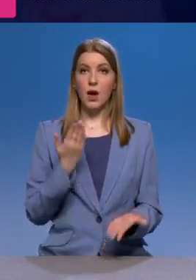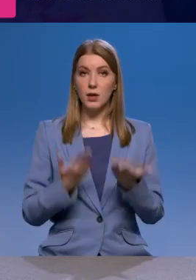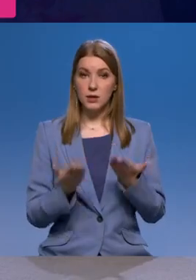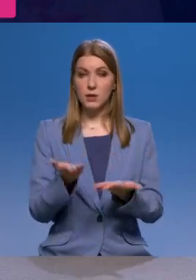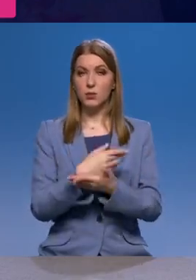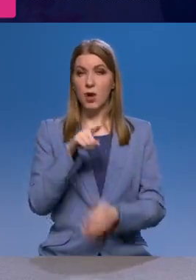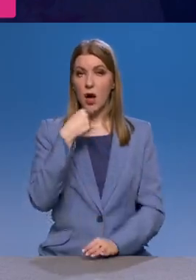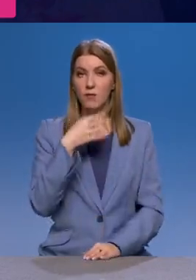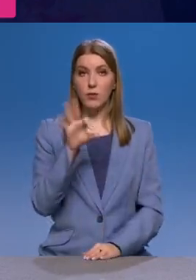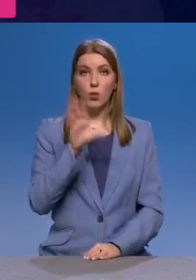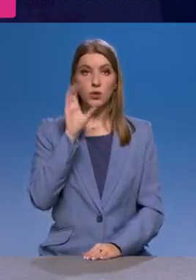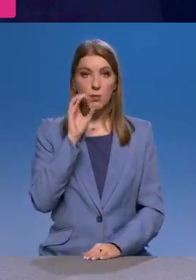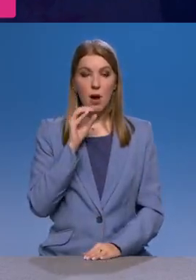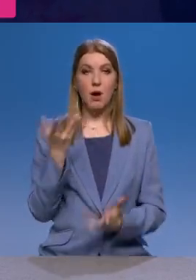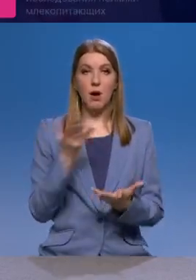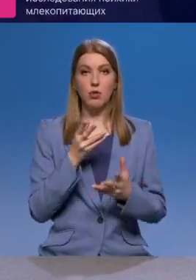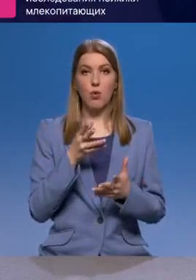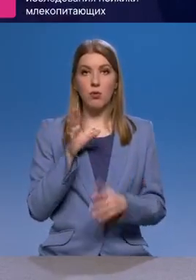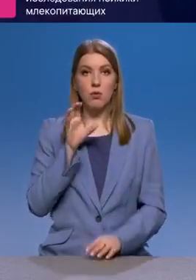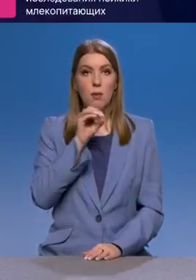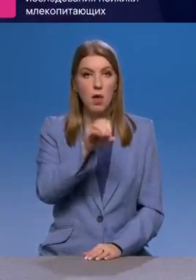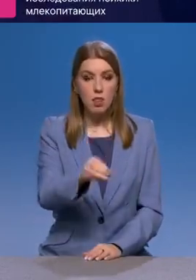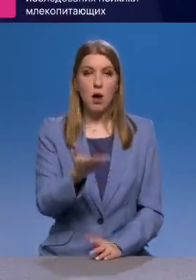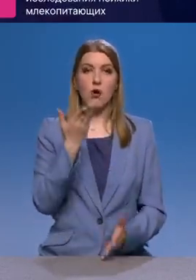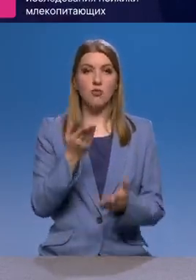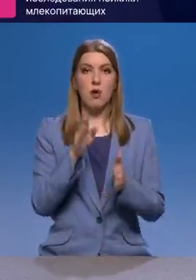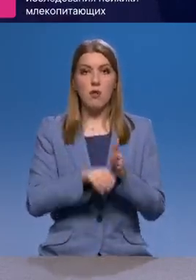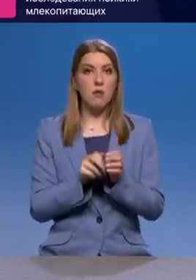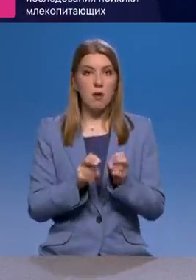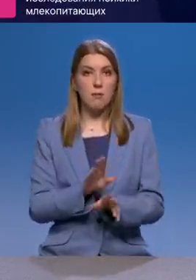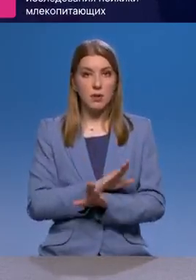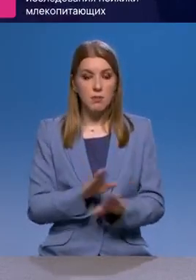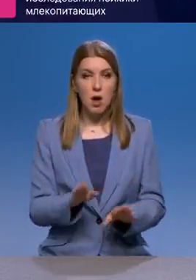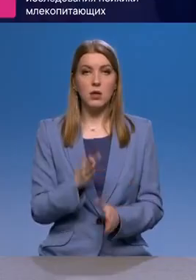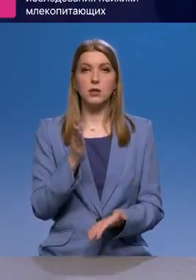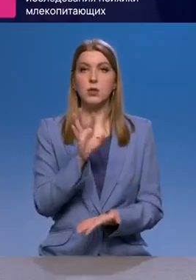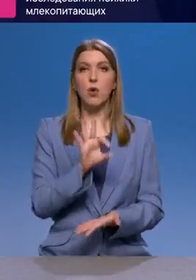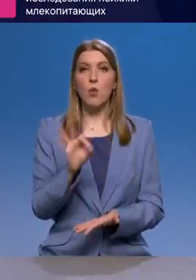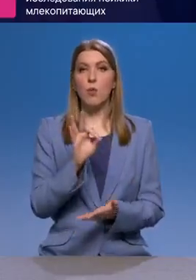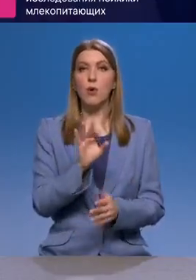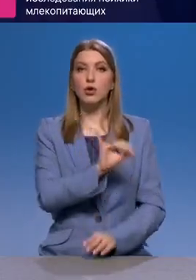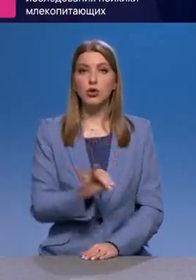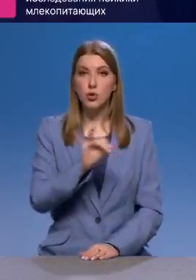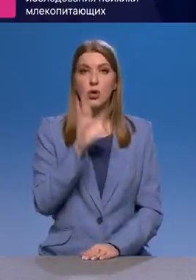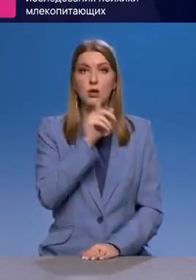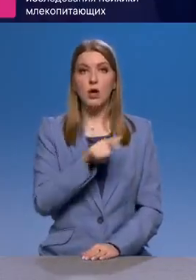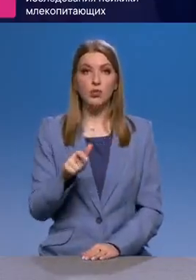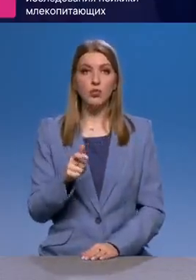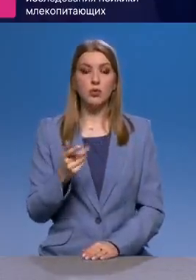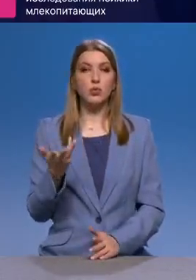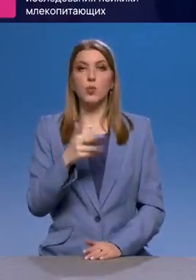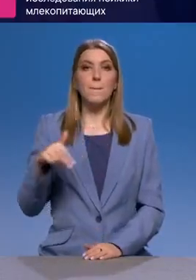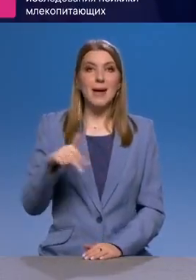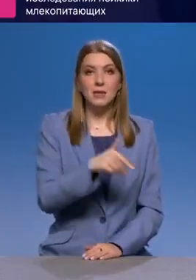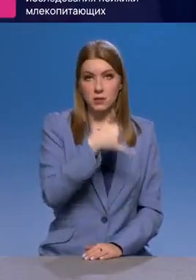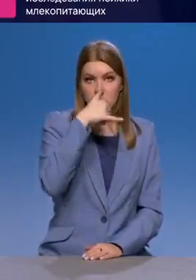человека собаках, о нападениях, о каких-то опасных историях, где люди не могут куда-то пройти из-за того, что там обитает